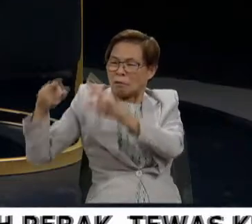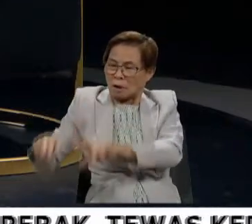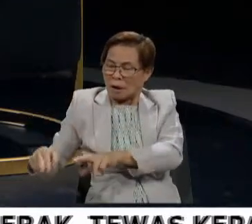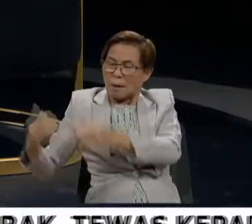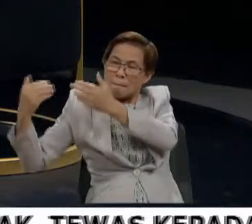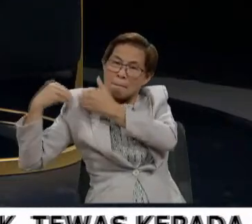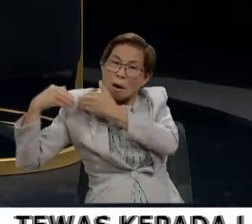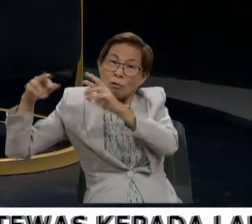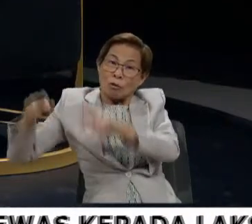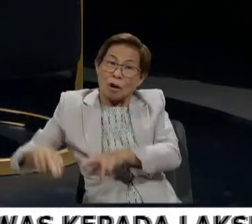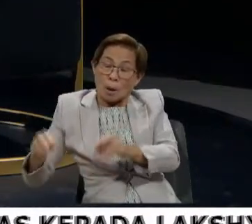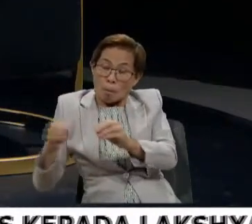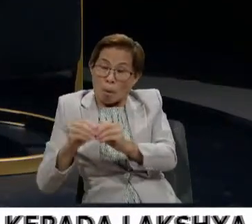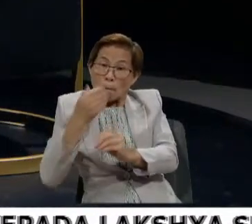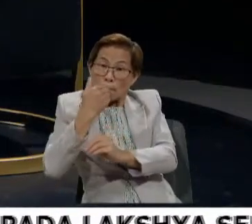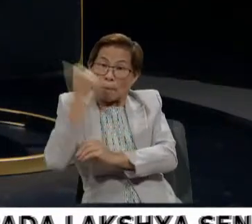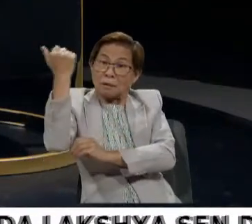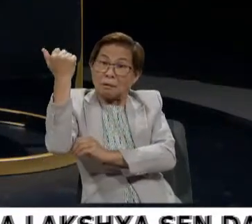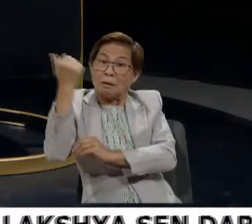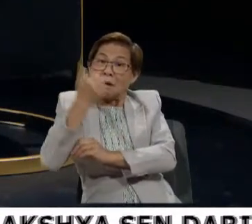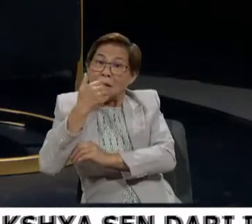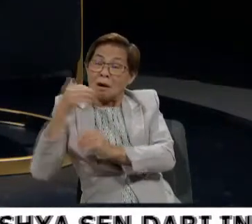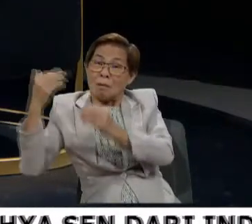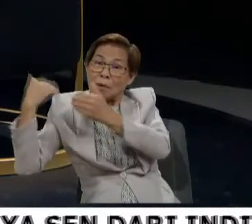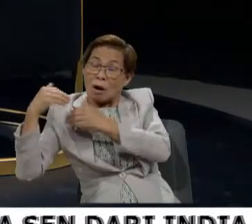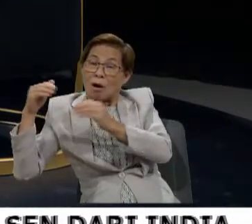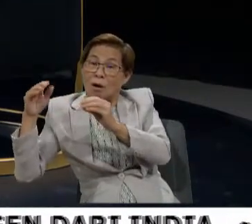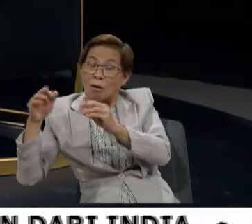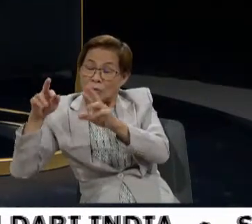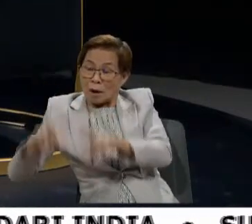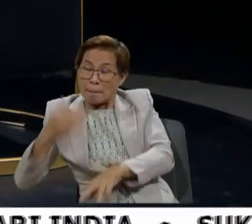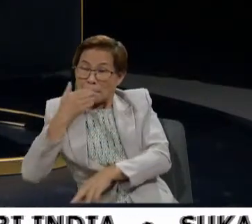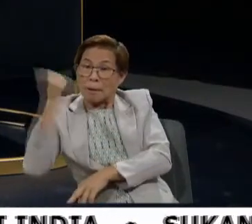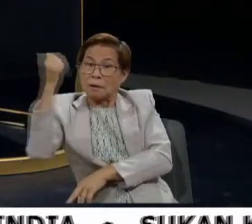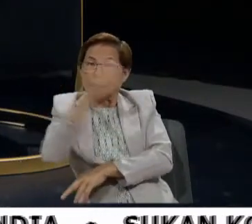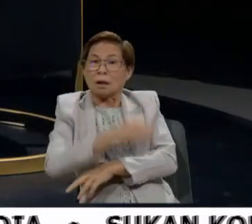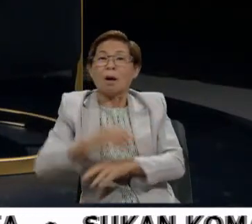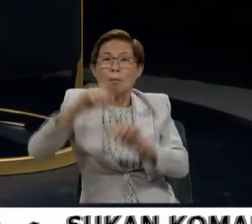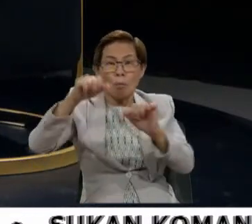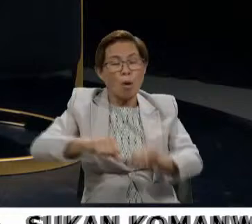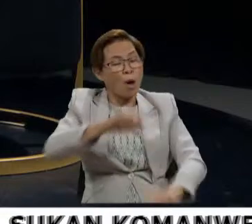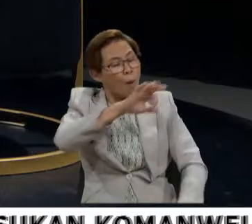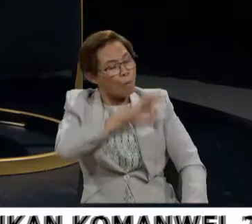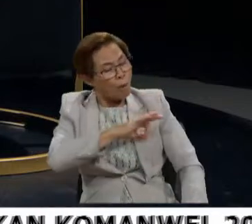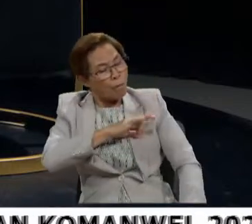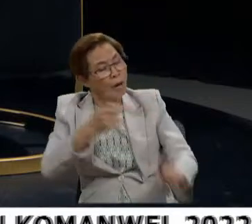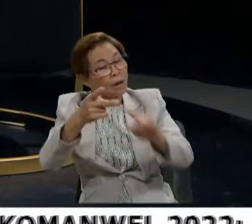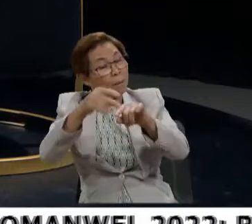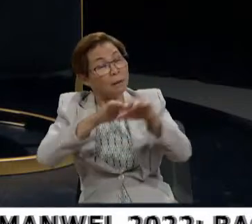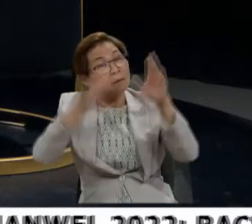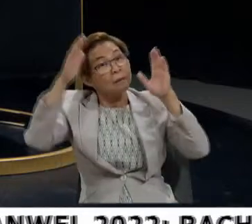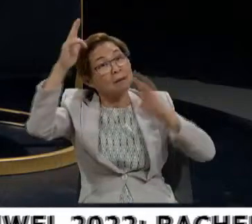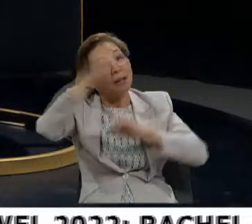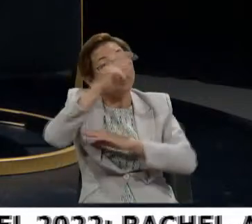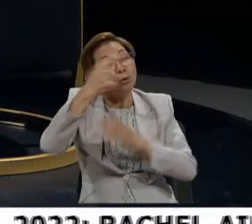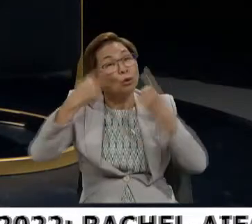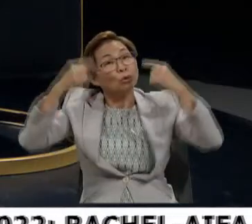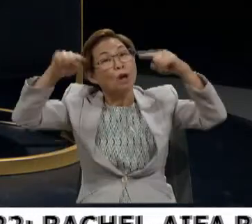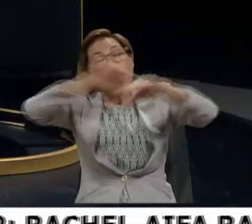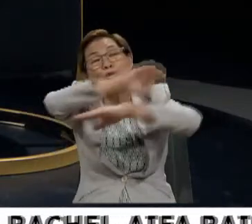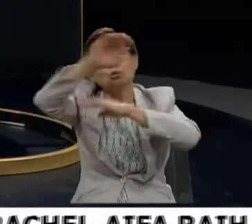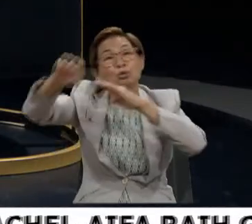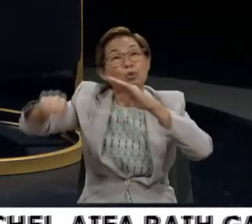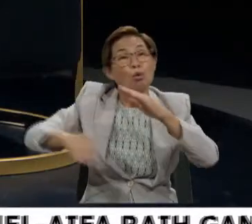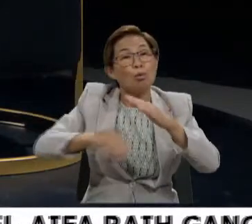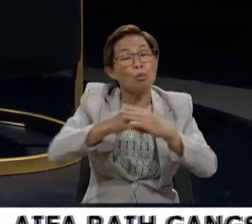lebih mungkin efektif ataupun lebih er memberikan kesan Memberikan manfaat kepada kerajaan untuk menjayakan skalala